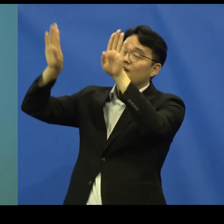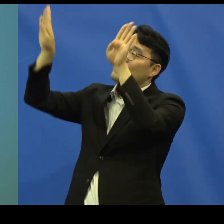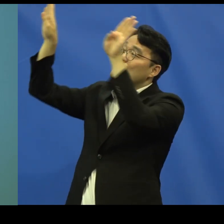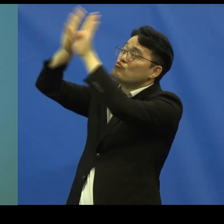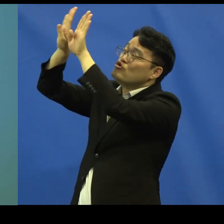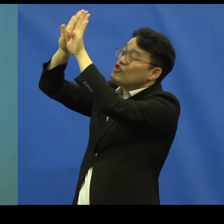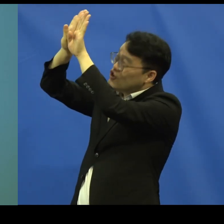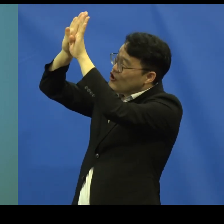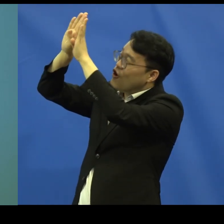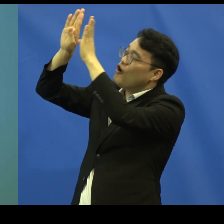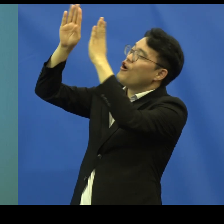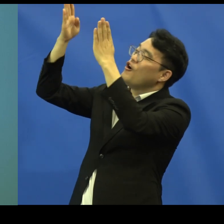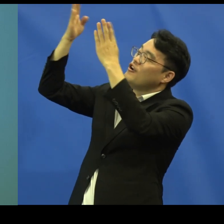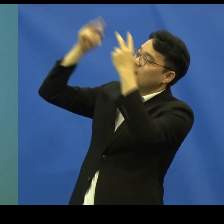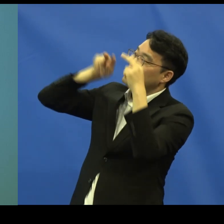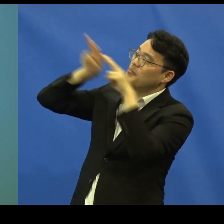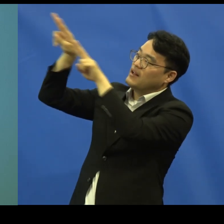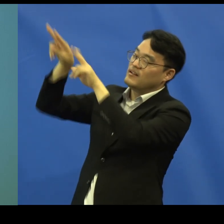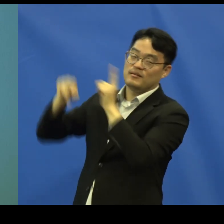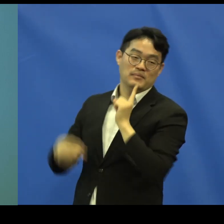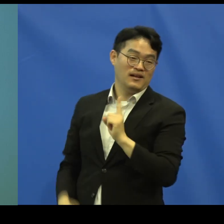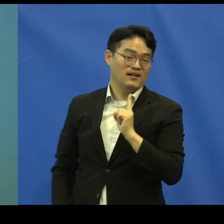것. 하늘에 열린 문이 있다는